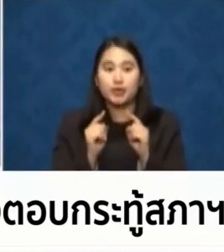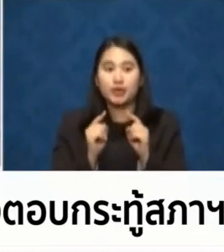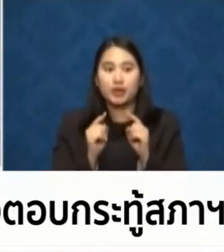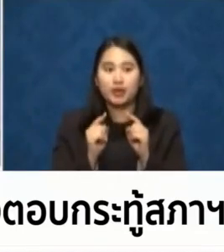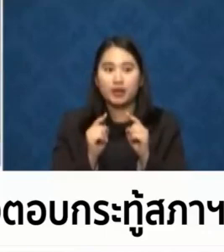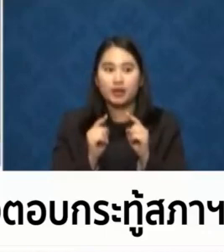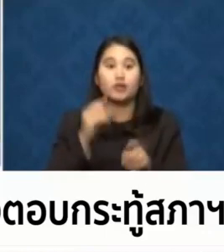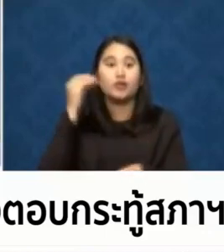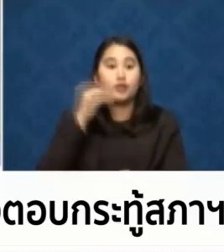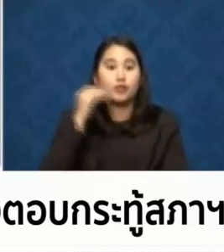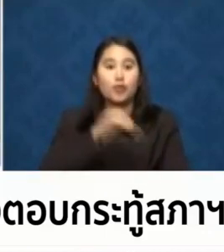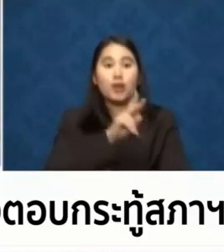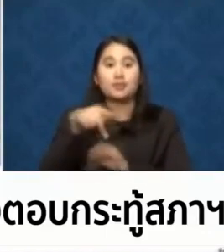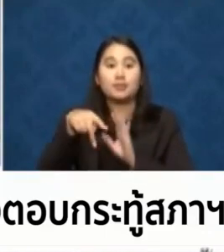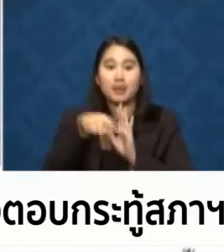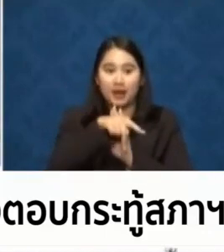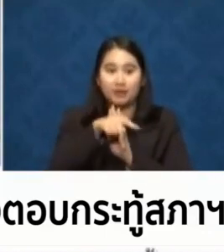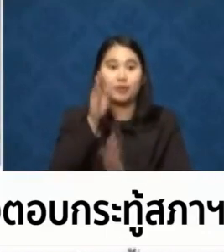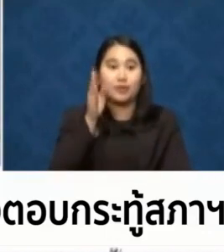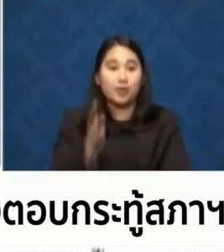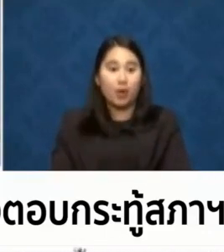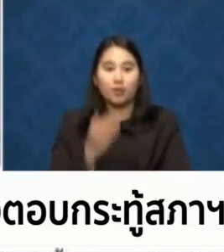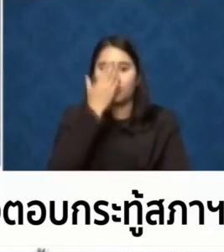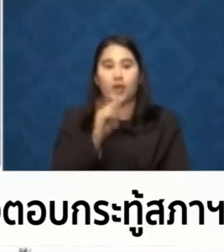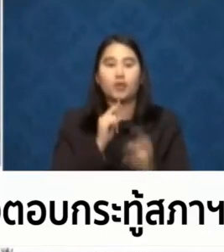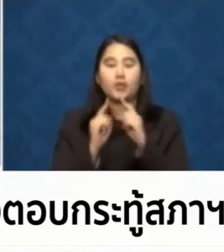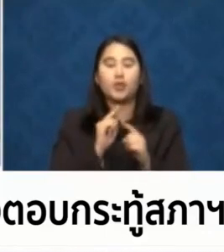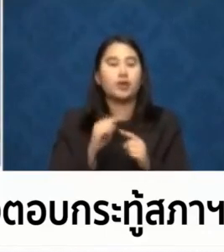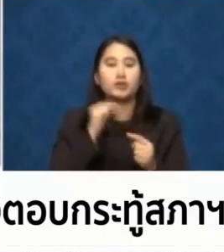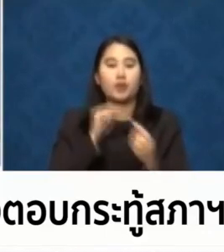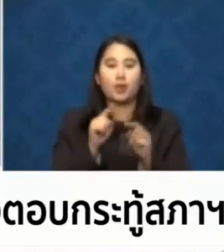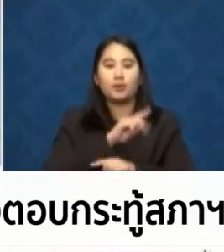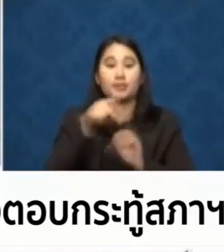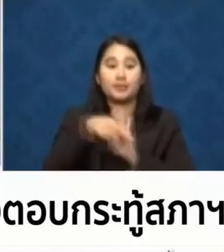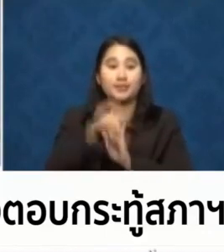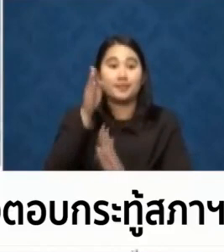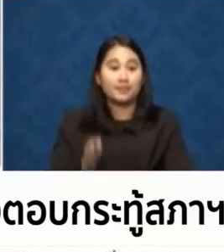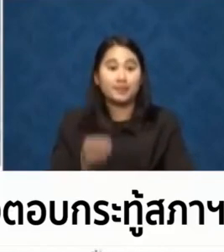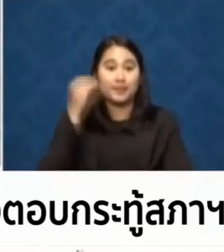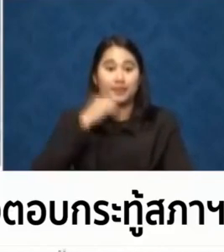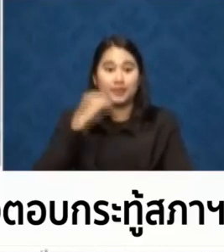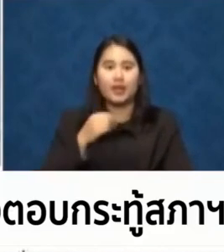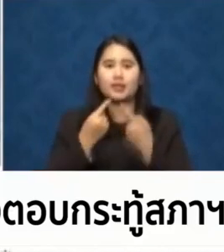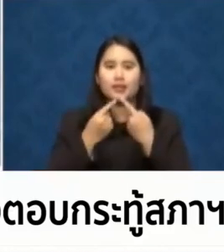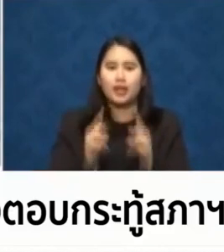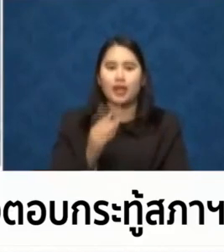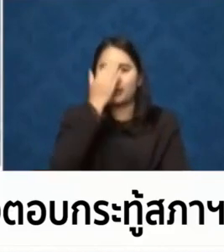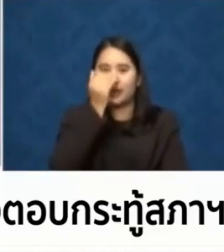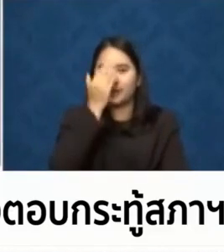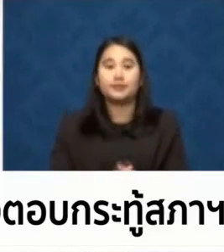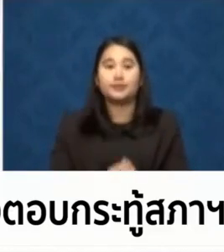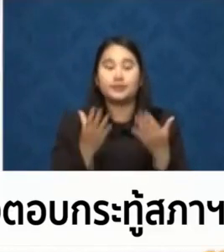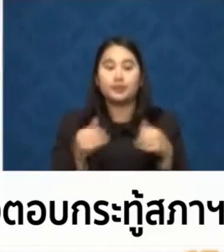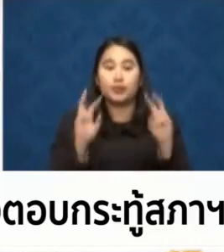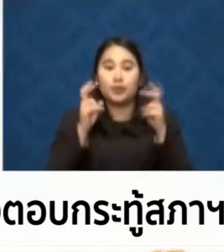ครับทีนี้ปรากฏว่านายกติดภารกิจอยู่ต่างประเทศก็เลยมอบหมายคุณอนุทินมาตอบแทนแต่อาจารย์วันนอประธานสภาบอกว่าคุ